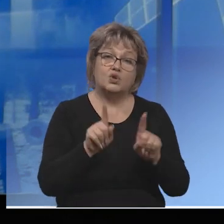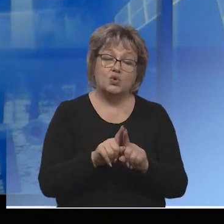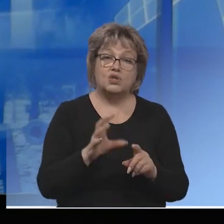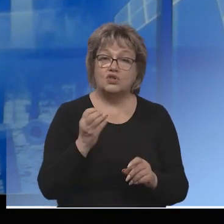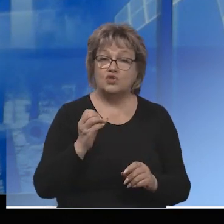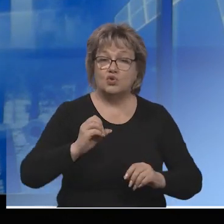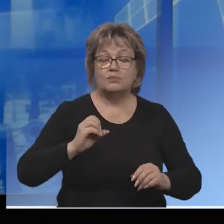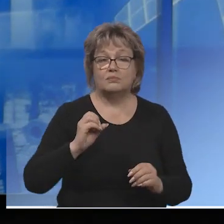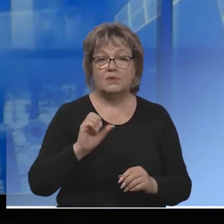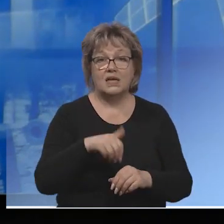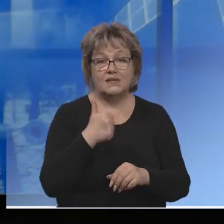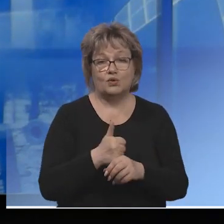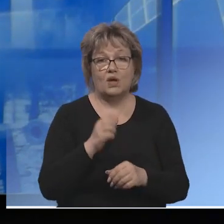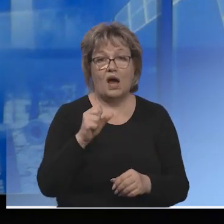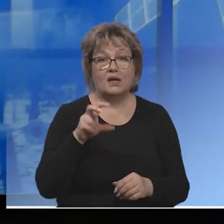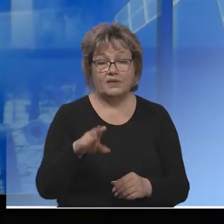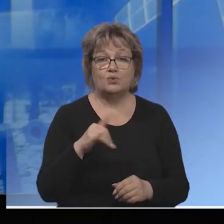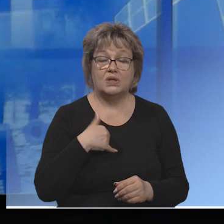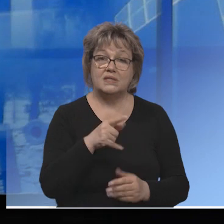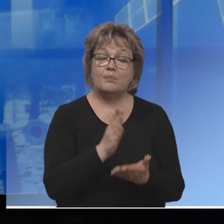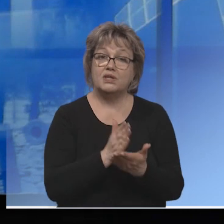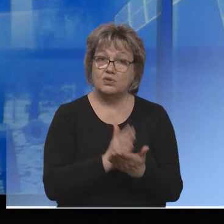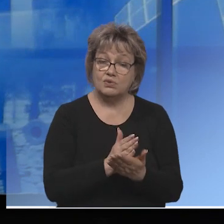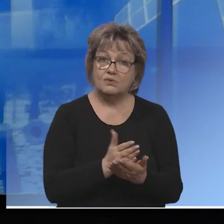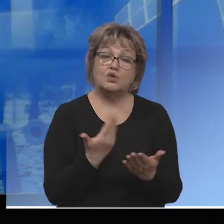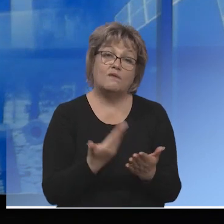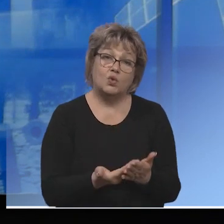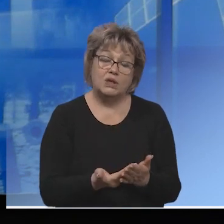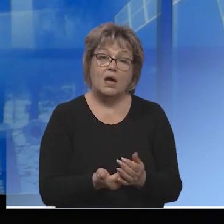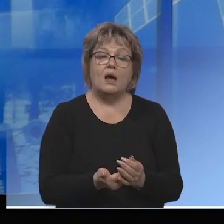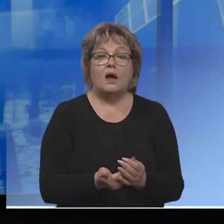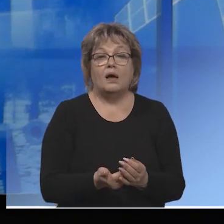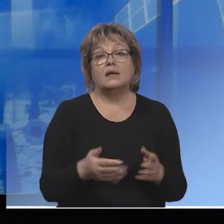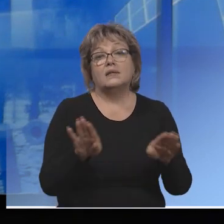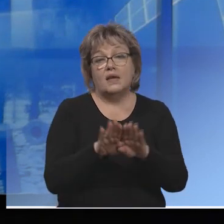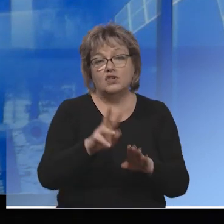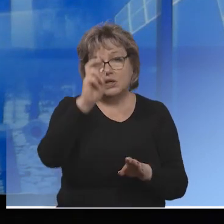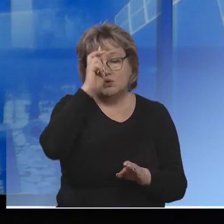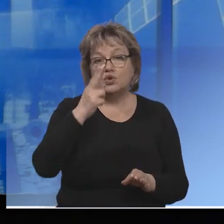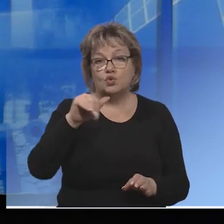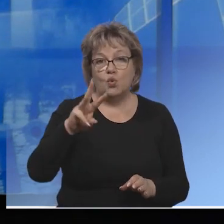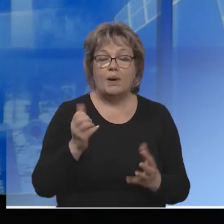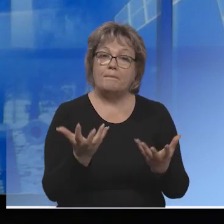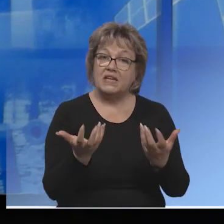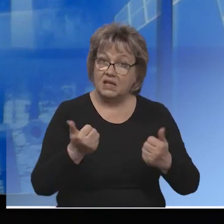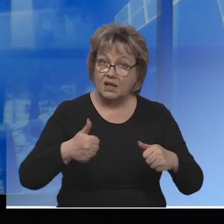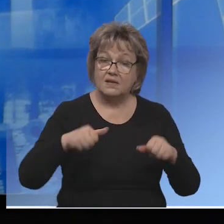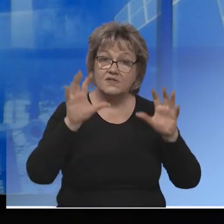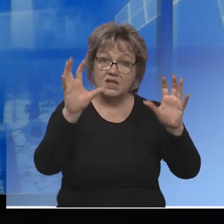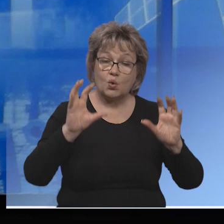еще основной аквет у нас там присутствует. Вот. И также Государственная Дума